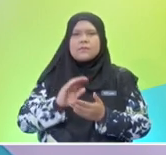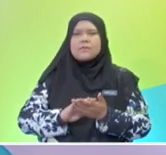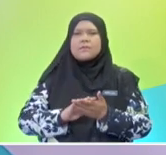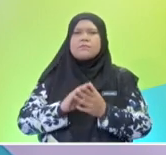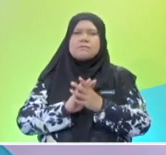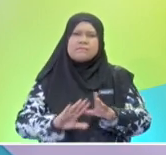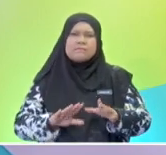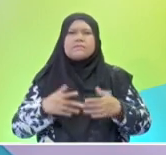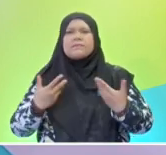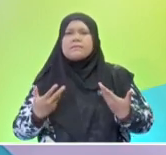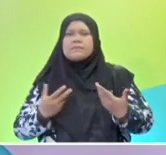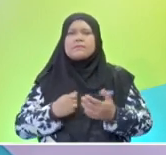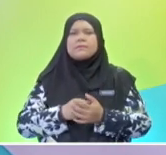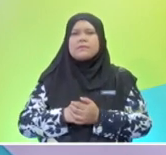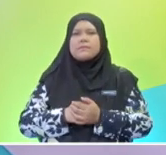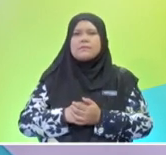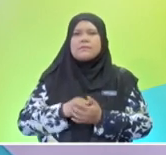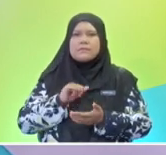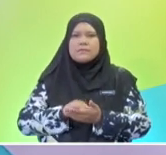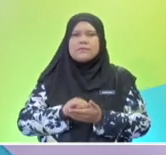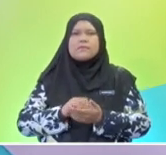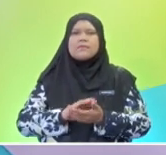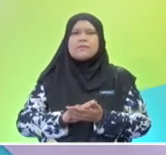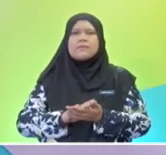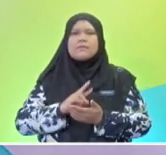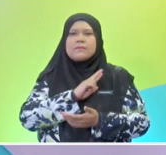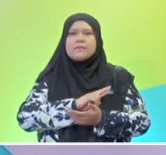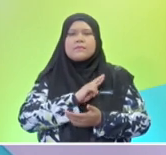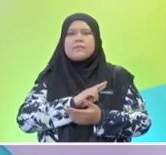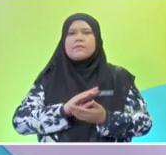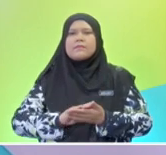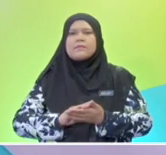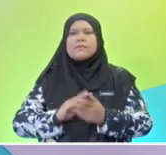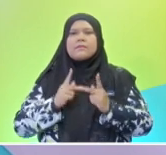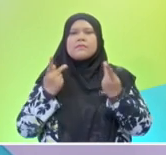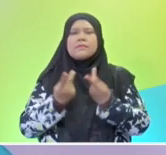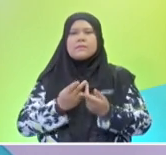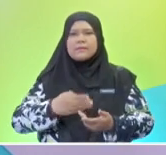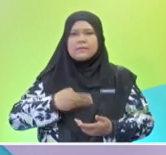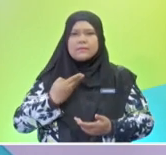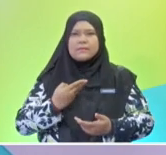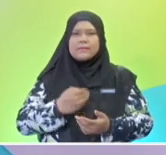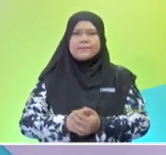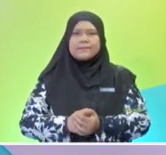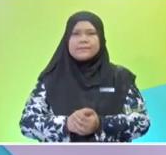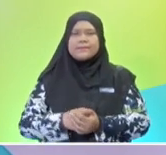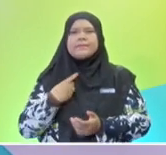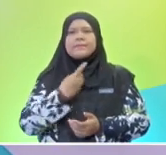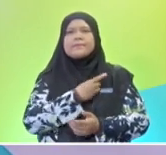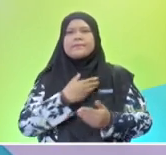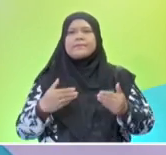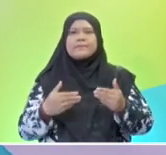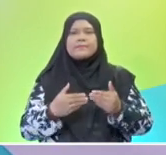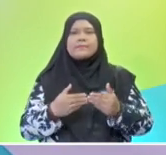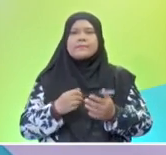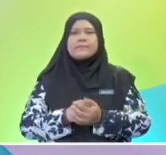mereka. Jadi inilah antara ciri-ciri keluarga bahagia. Baik, kita sambung dengan cara